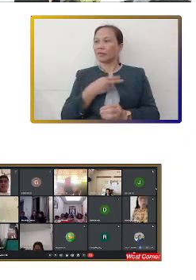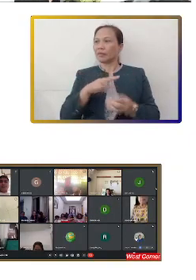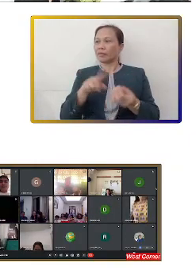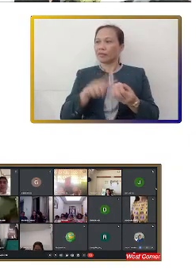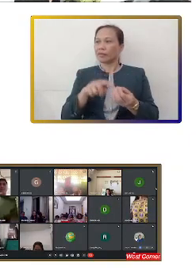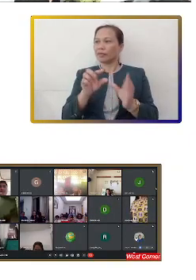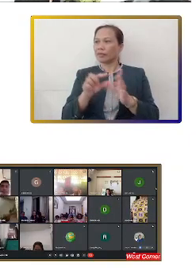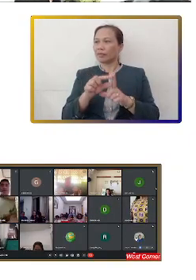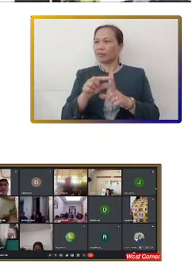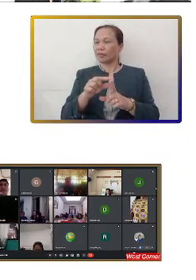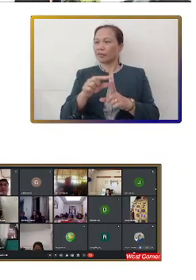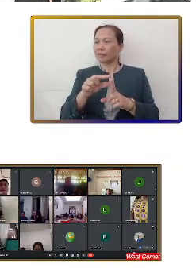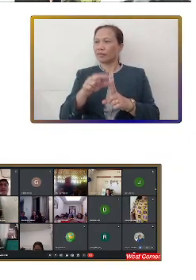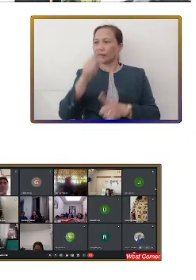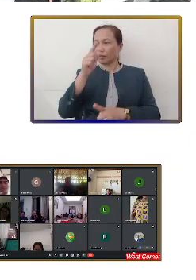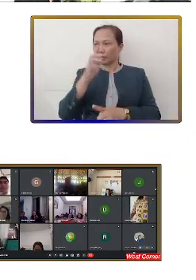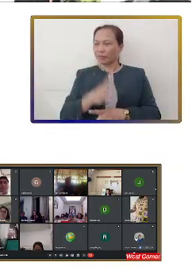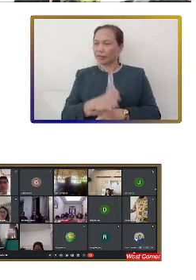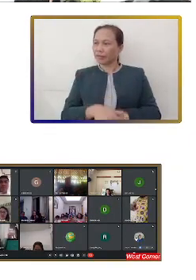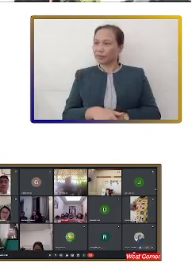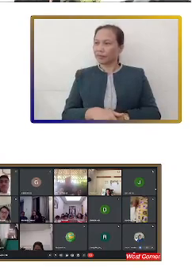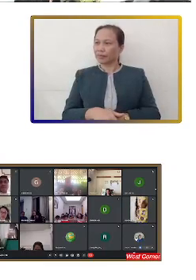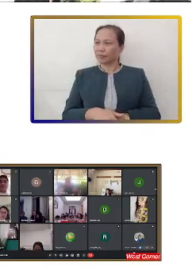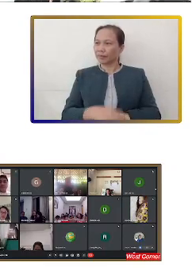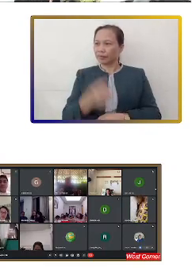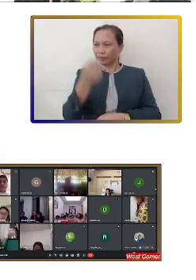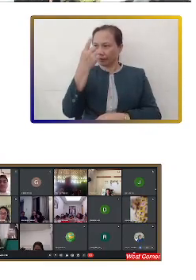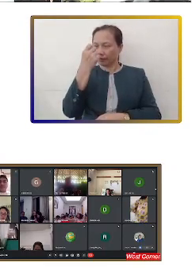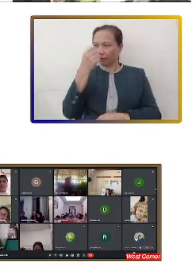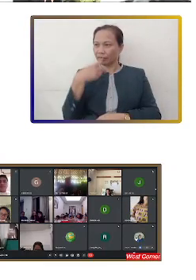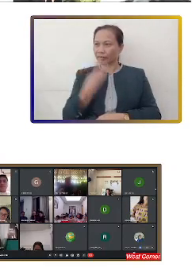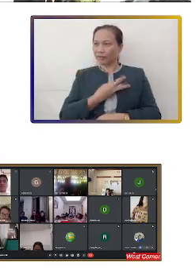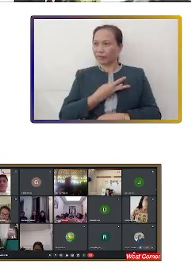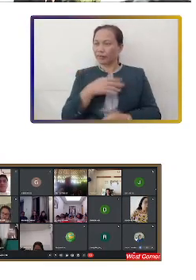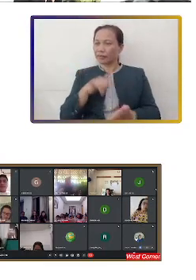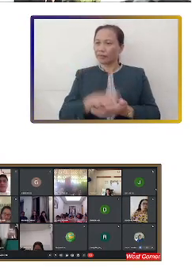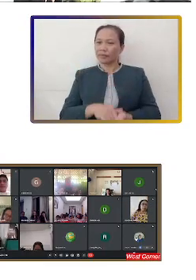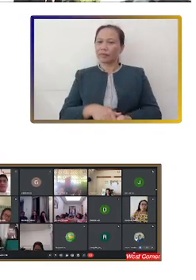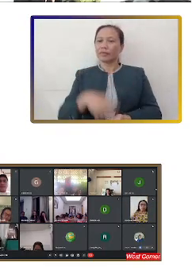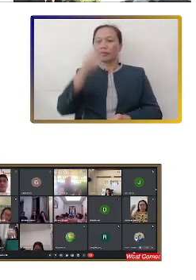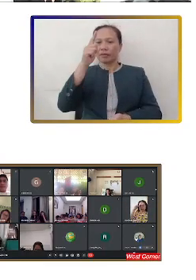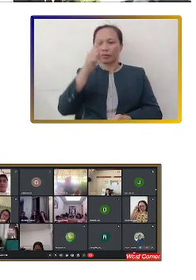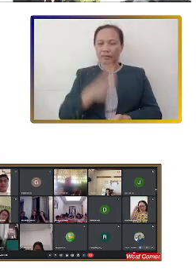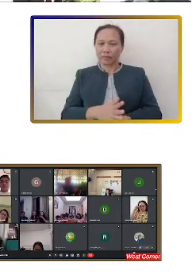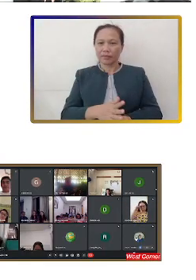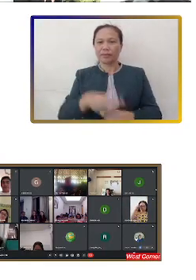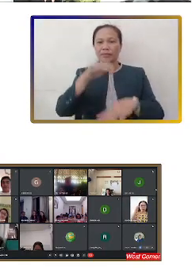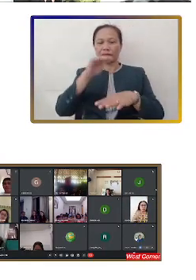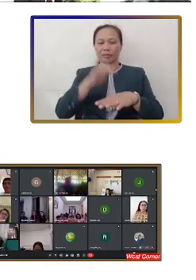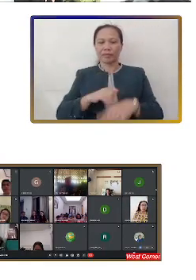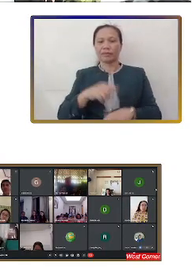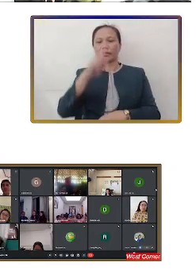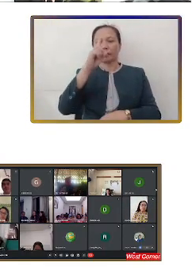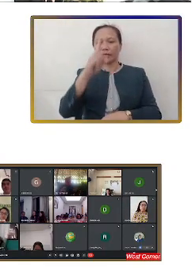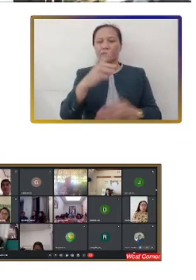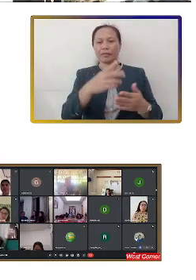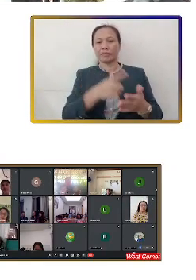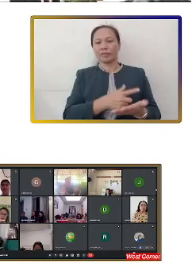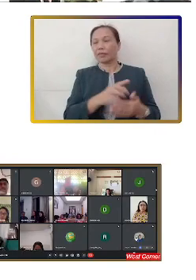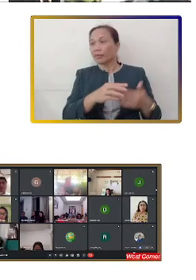is the... You know, nyo po, na ang Diyos ay tumatawag ng isang leader, and that's the